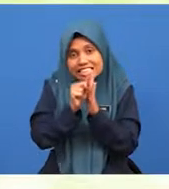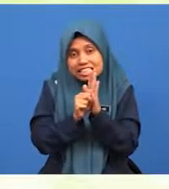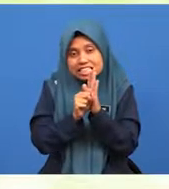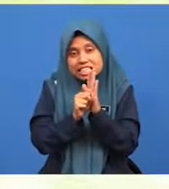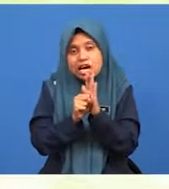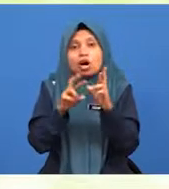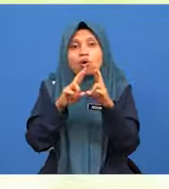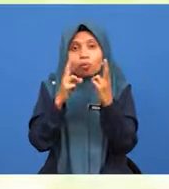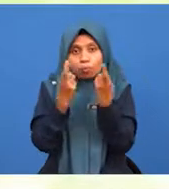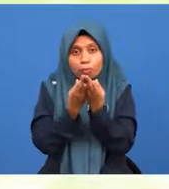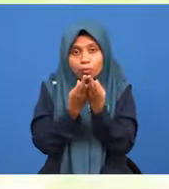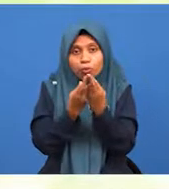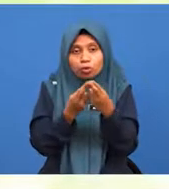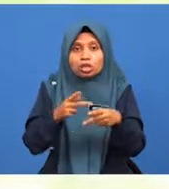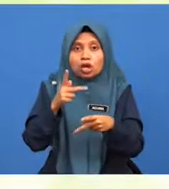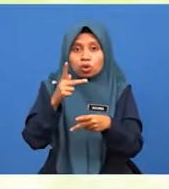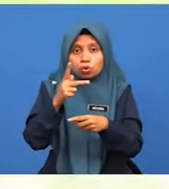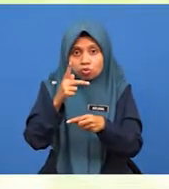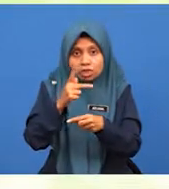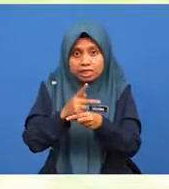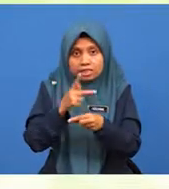dan serumpun buluh.